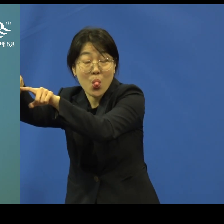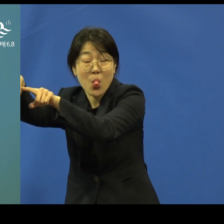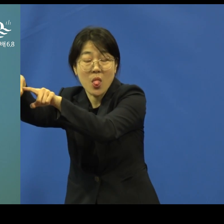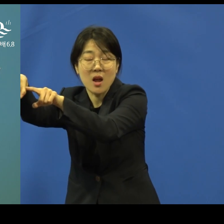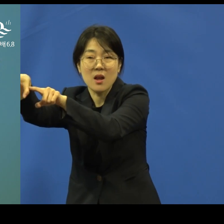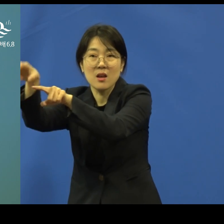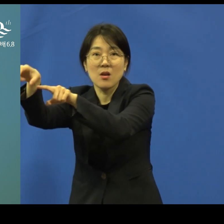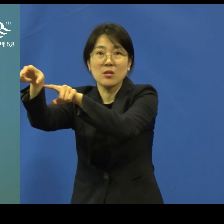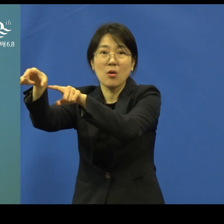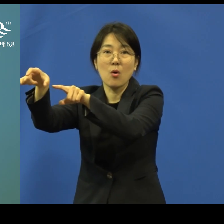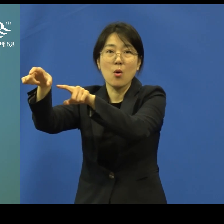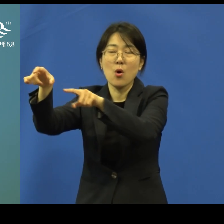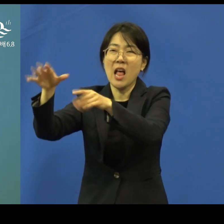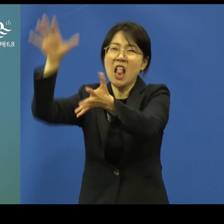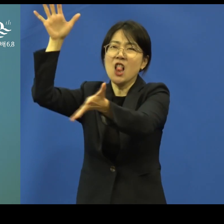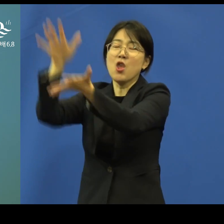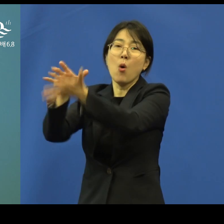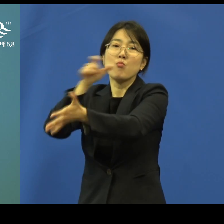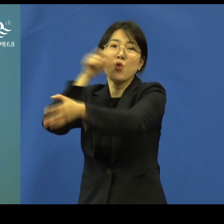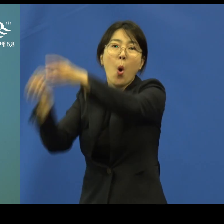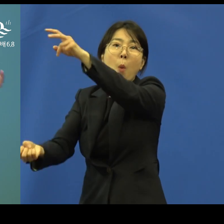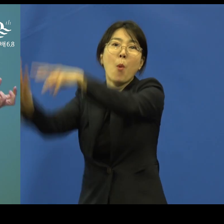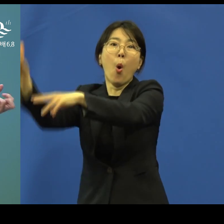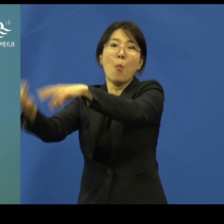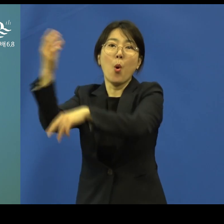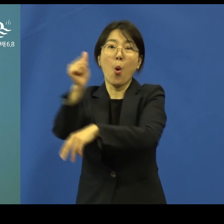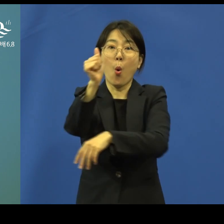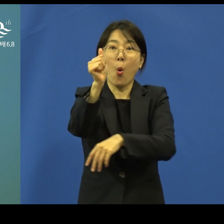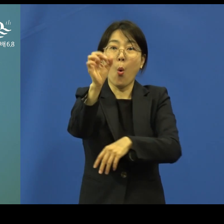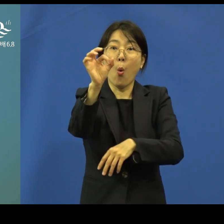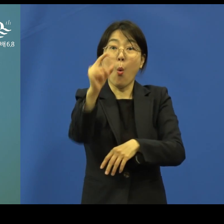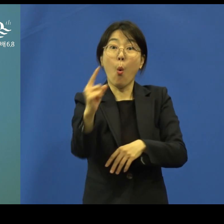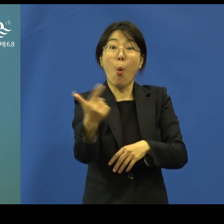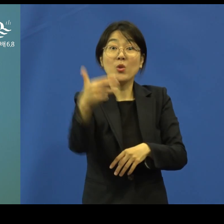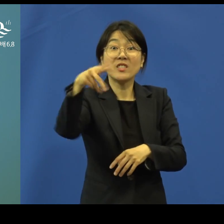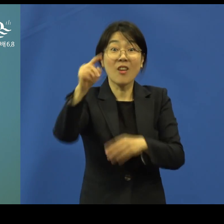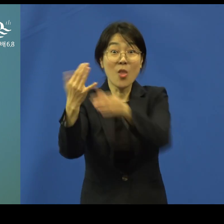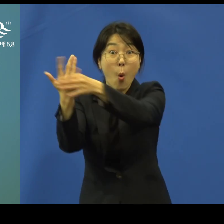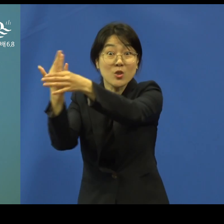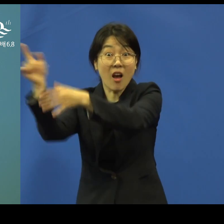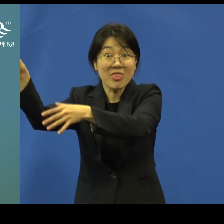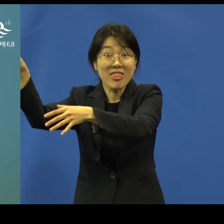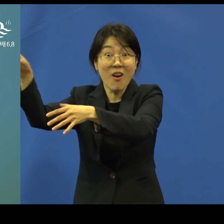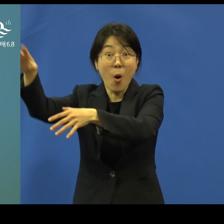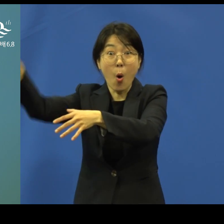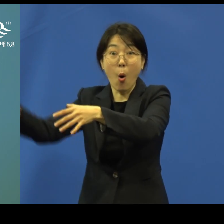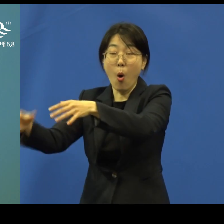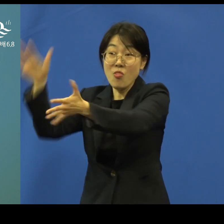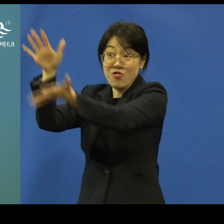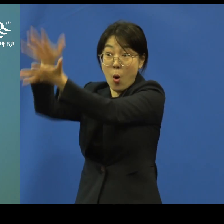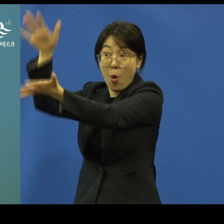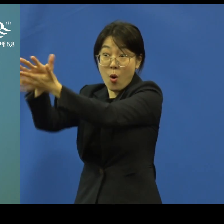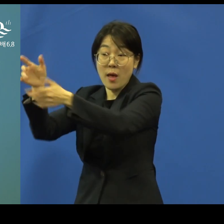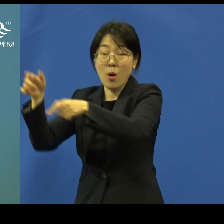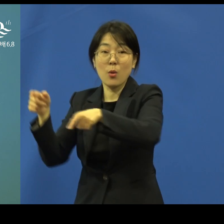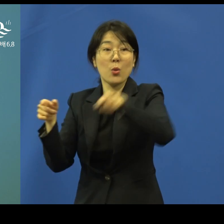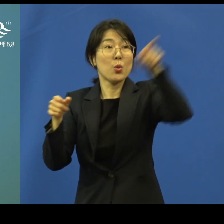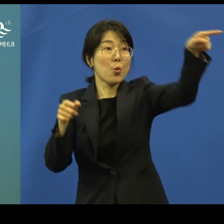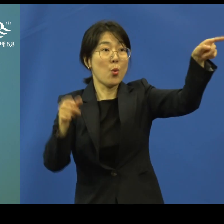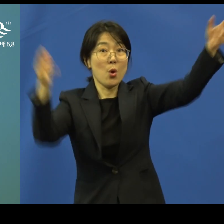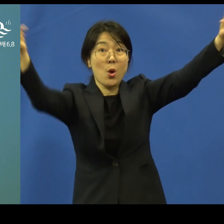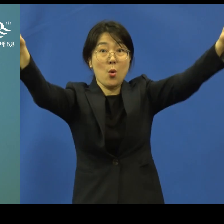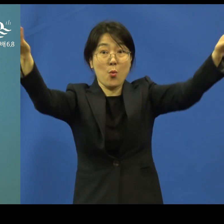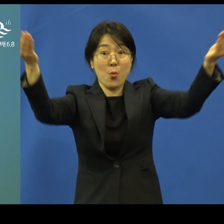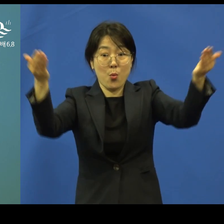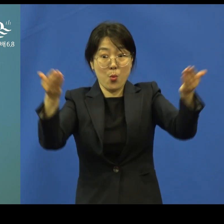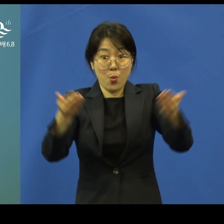히에아볼리라는 도시. 거기는 온천수, 뜨거운 온천수가 이제 거기로부터 길어오고 한쪽은 이